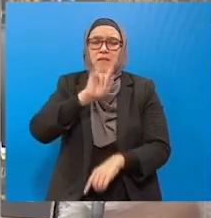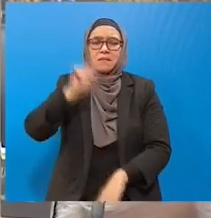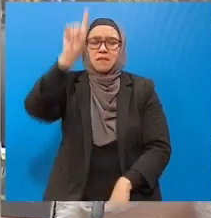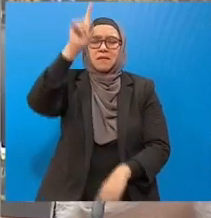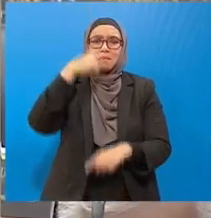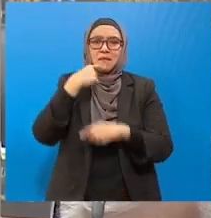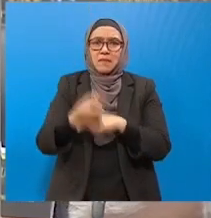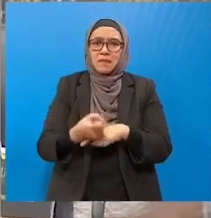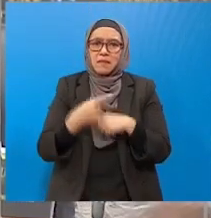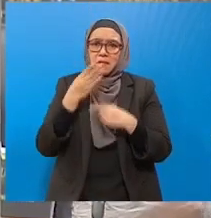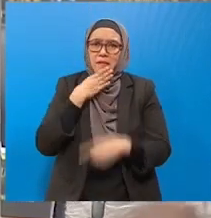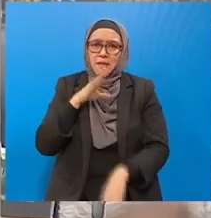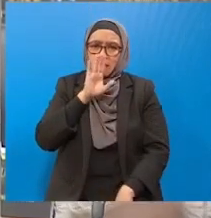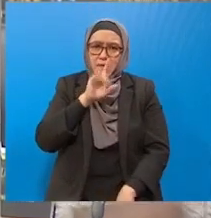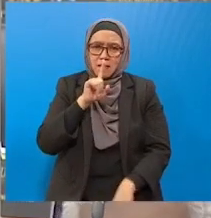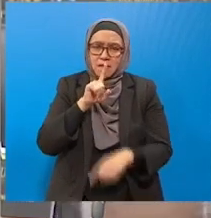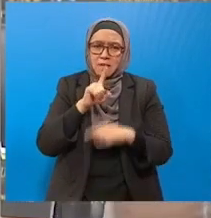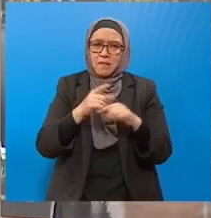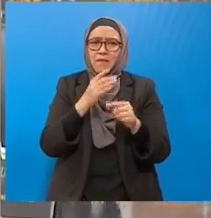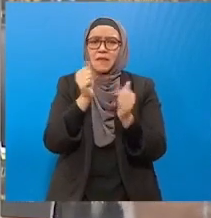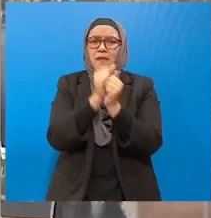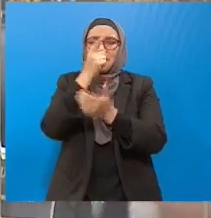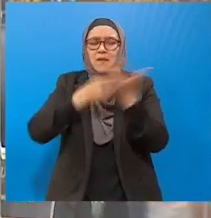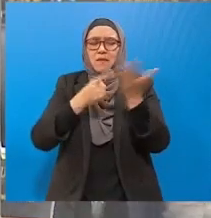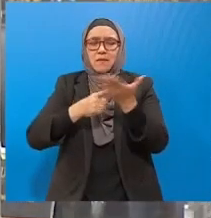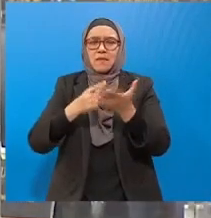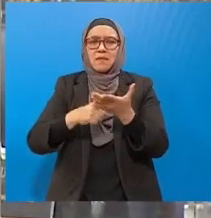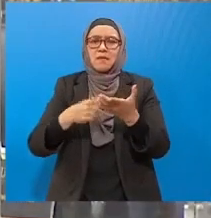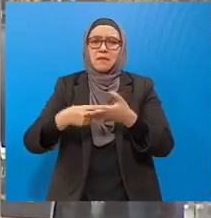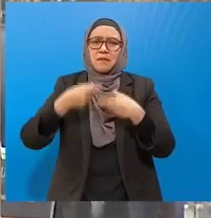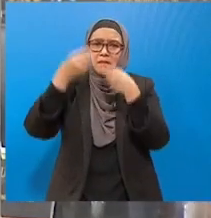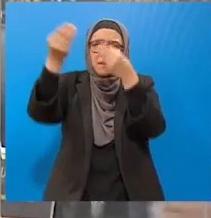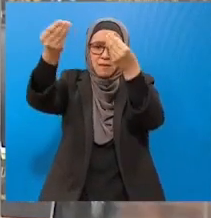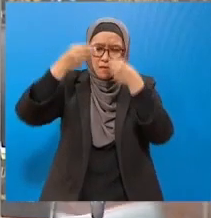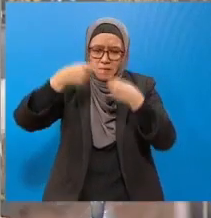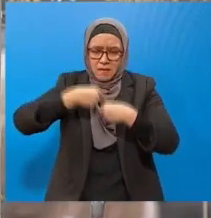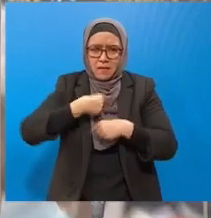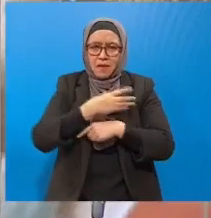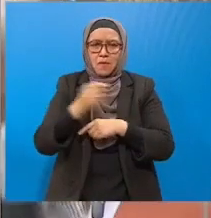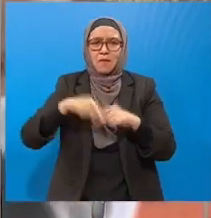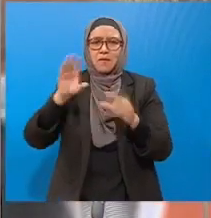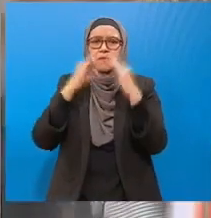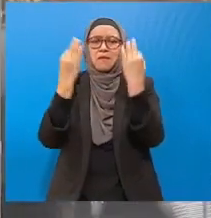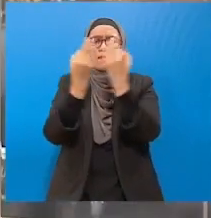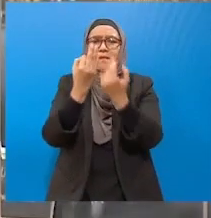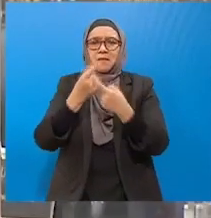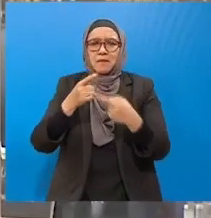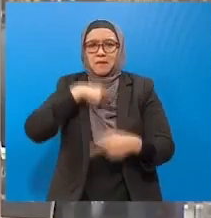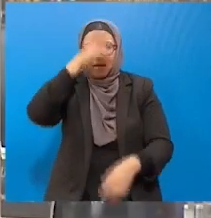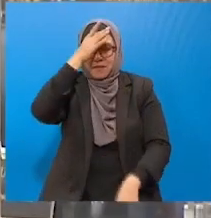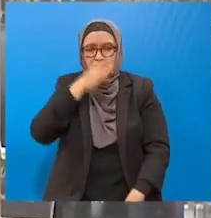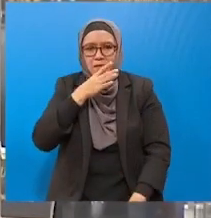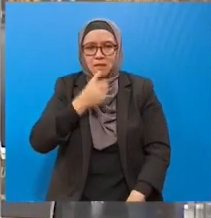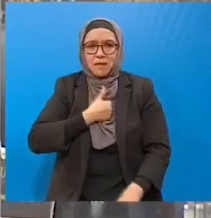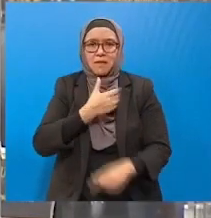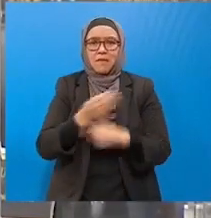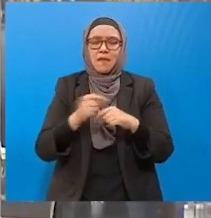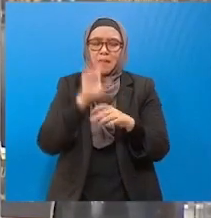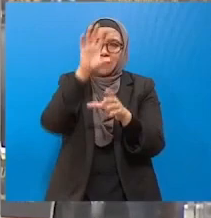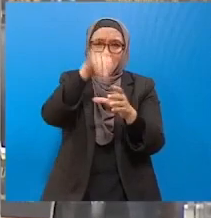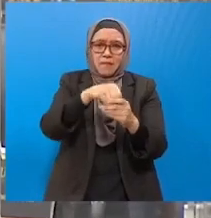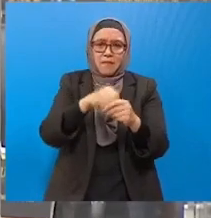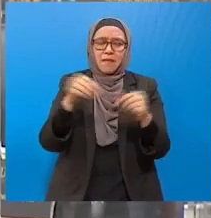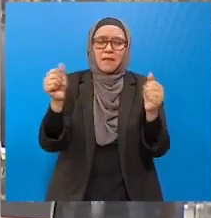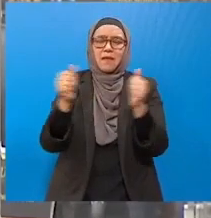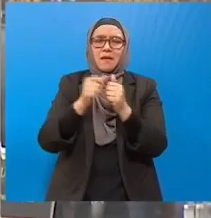dan kepada Ibu Bapakku dan supaya aku tetap mengerjakan amal saleh yang Engkau ridhai dan masukkanlah aku dengan limpah rahmat Mu dalam